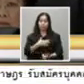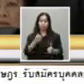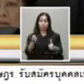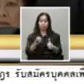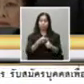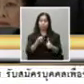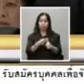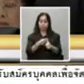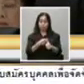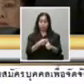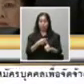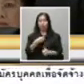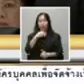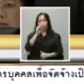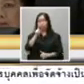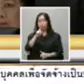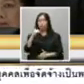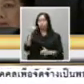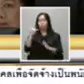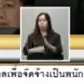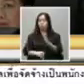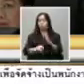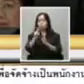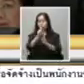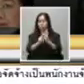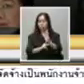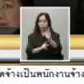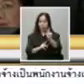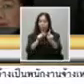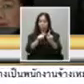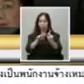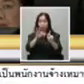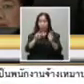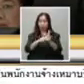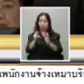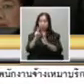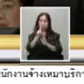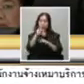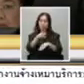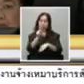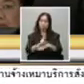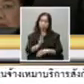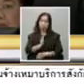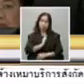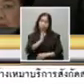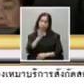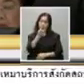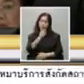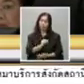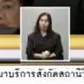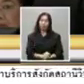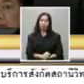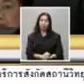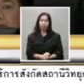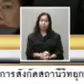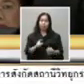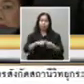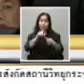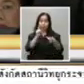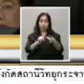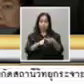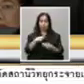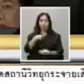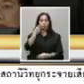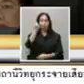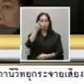องแจ้งกรณีที่ท่านผิดข้อบังคับข้อ9วงเล็บ1ในการดำรงความเป็นกลางสักนิดหนึ่งด้วยความเคารพประเด็น2ผมก็เข้าใจว่